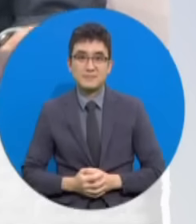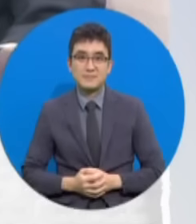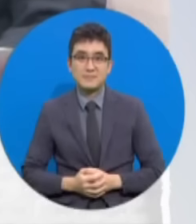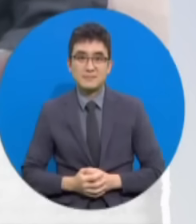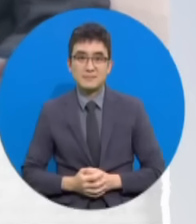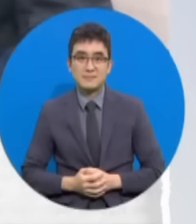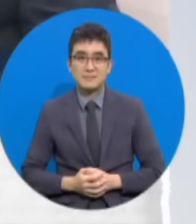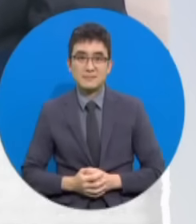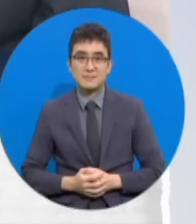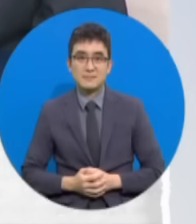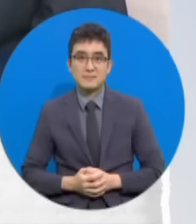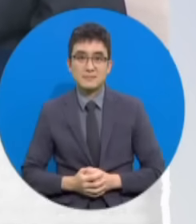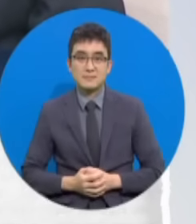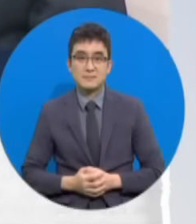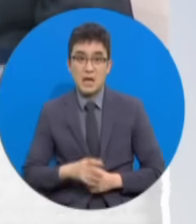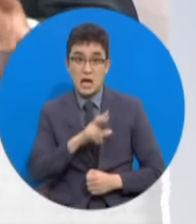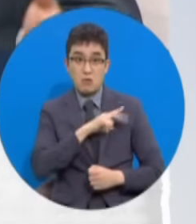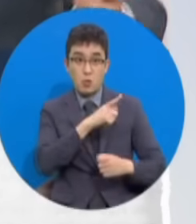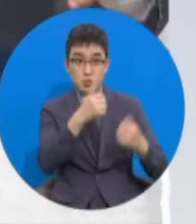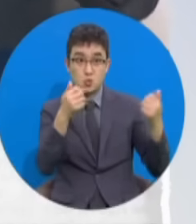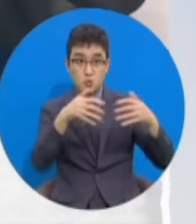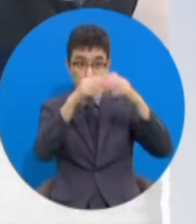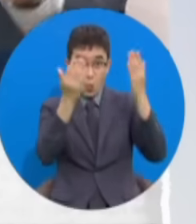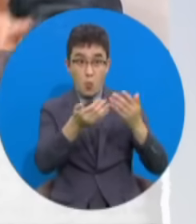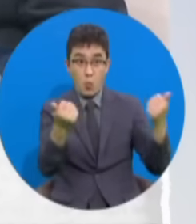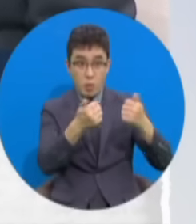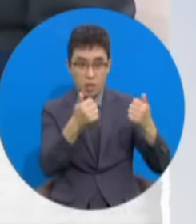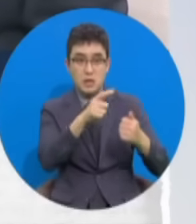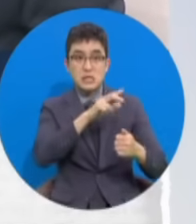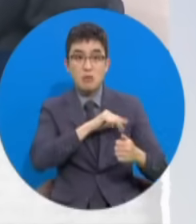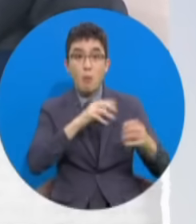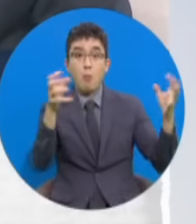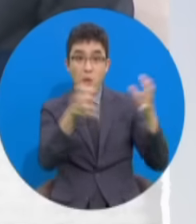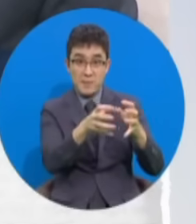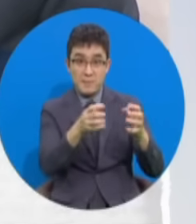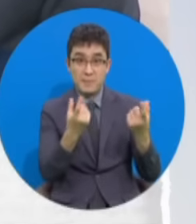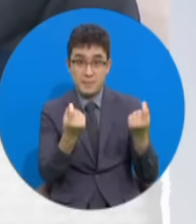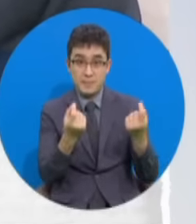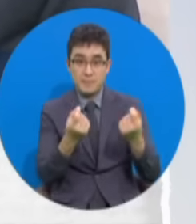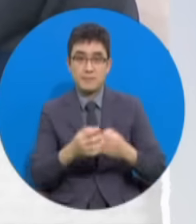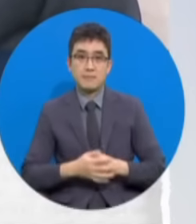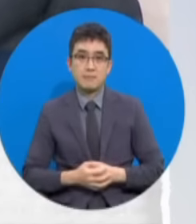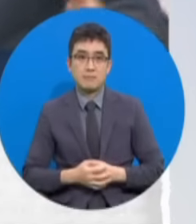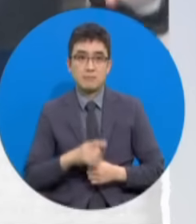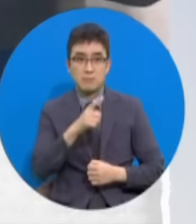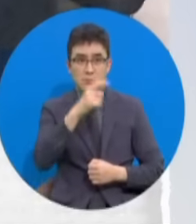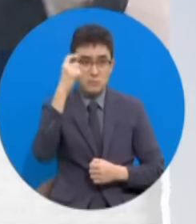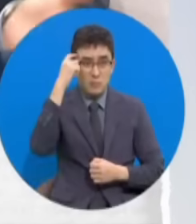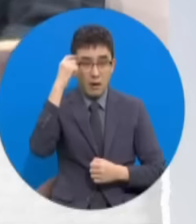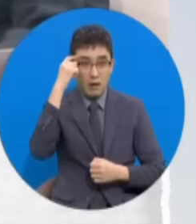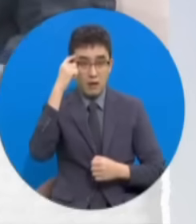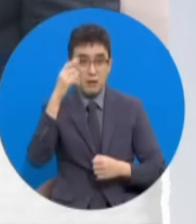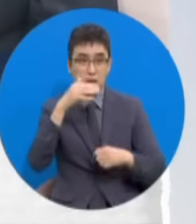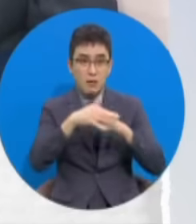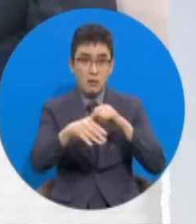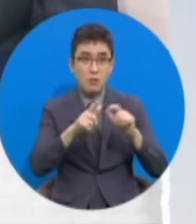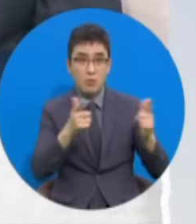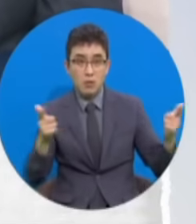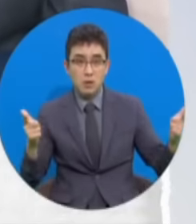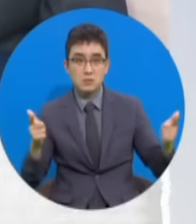현재의 그 소위 의총이란 건 뭡니까? 의원들의 모임 아닙니까? 예. 의원들의 사고 방식 이런 사고